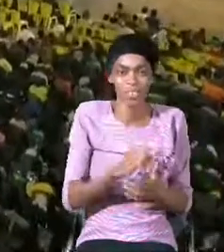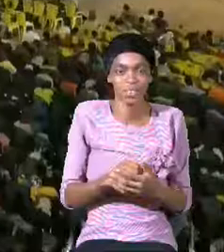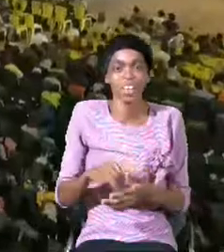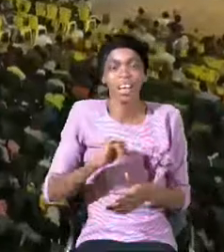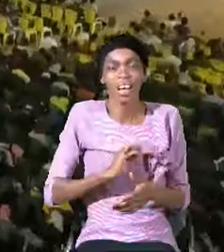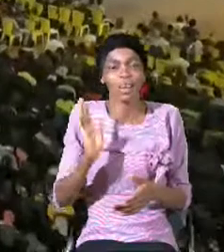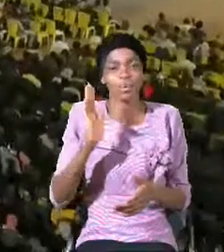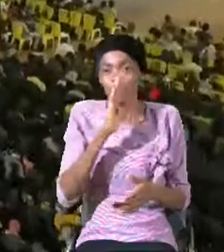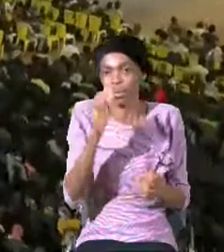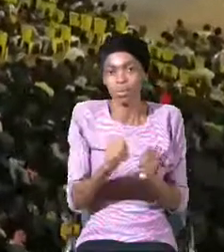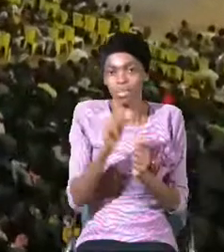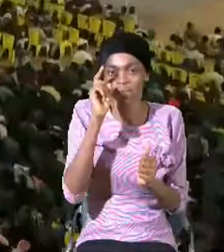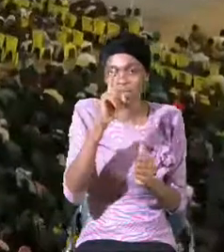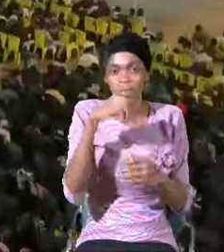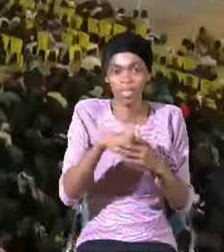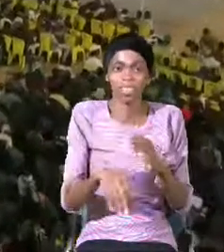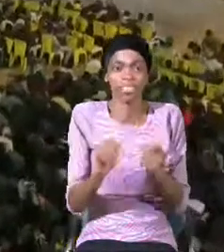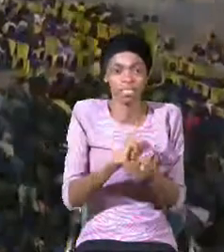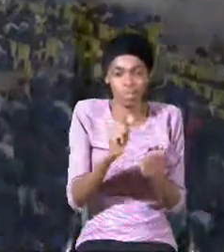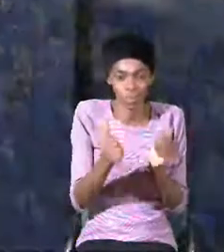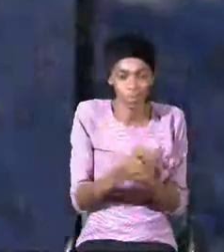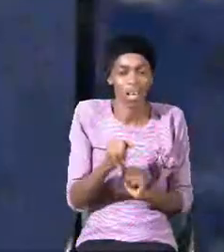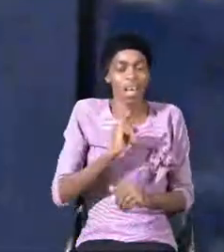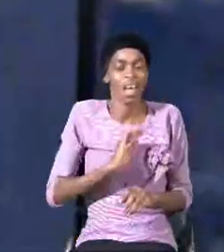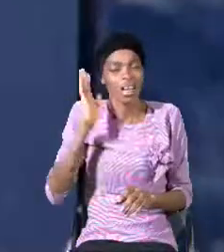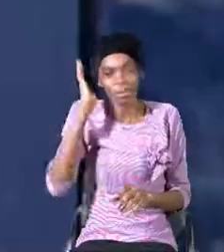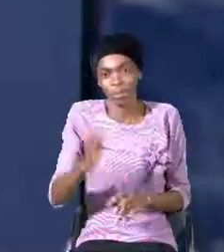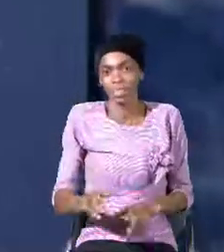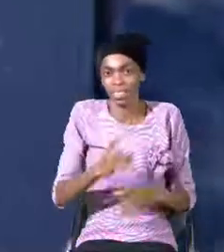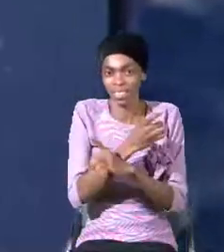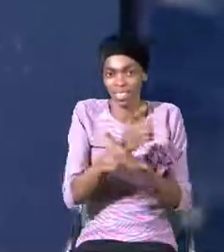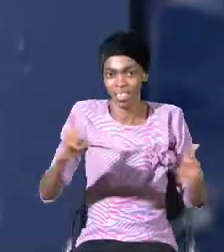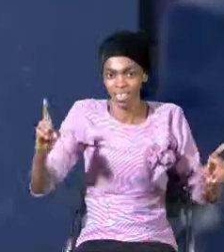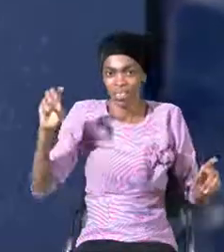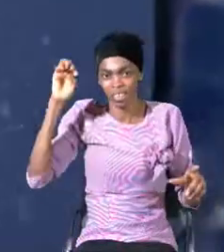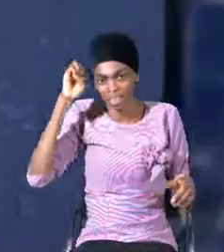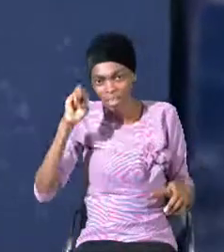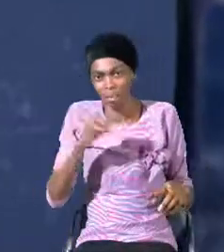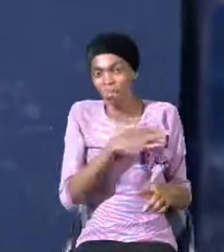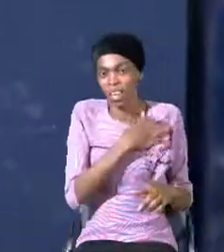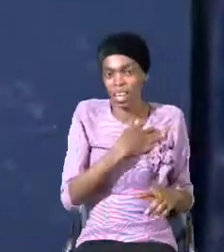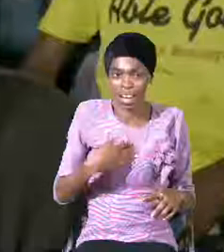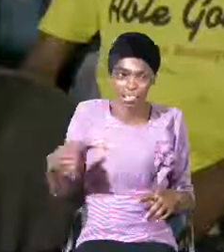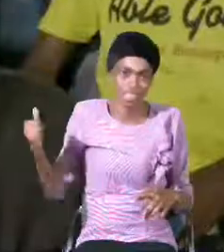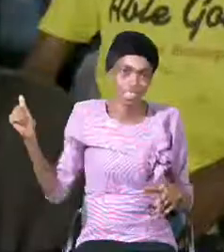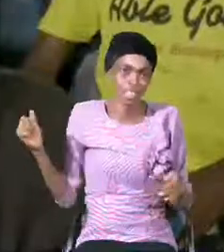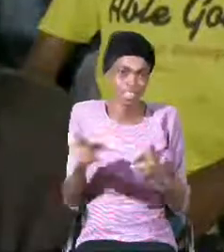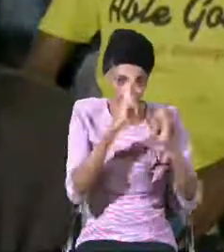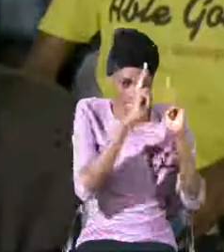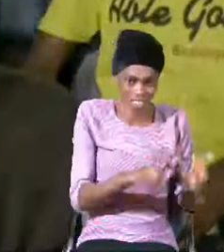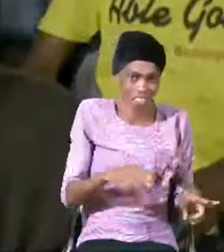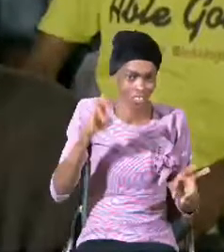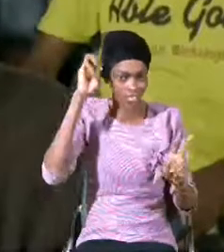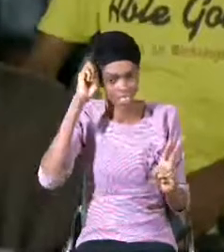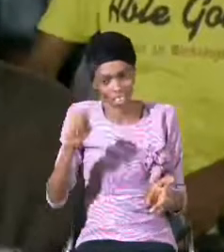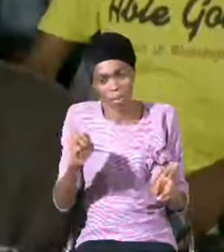seul. Je le délivrerai et je le glorifierai. Je le glorifierai. Je